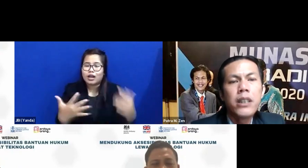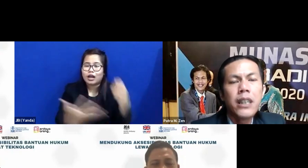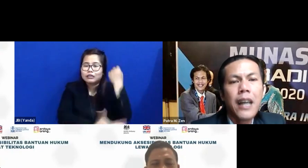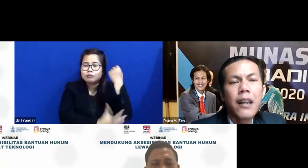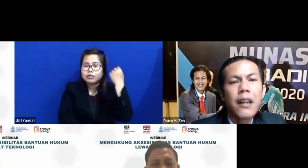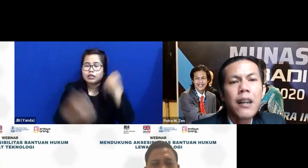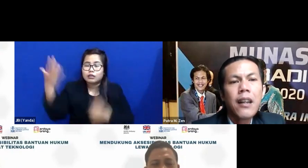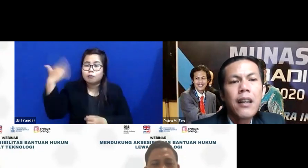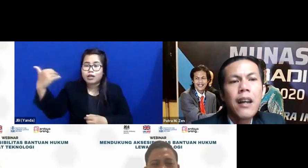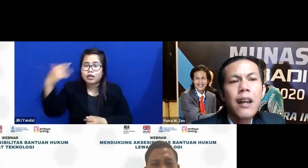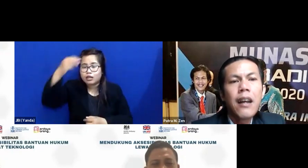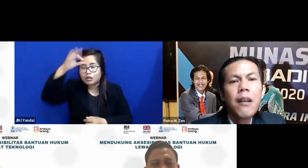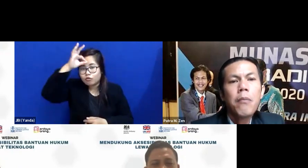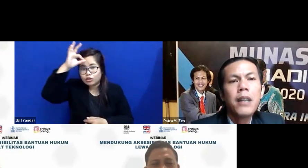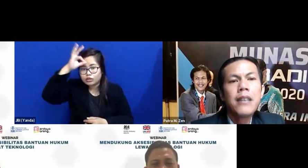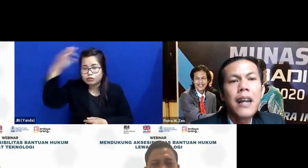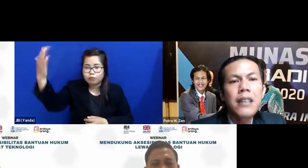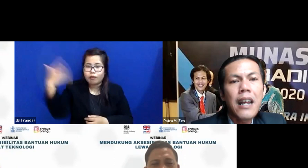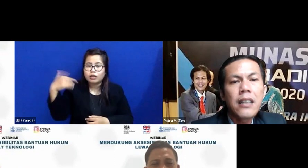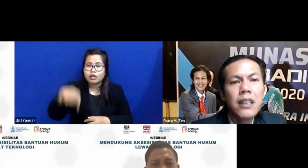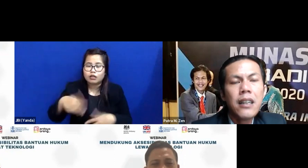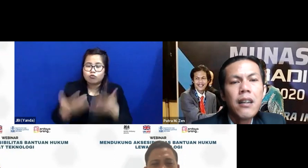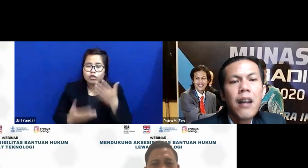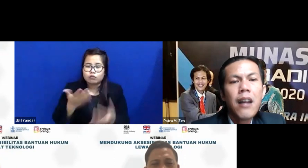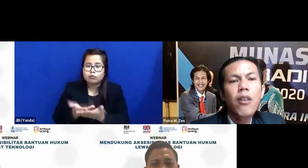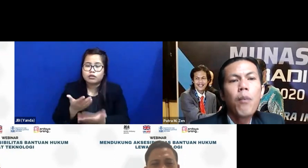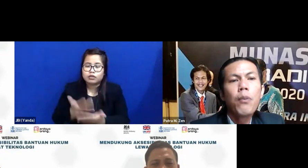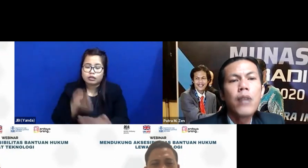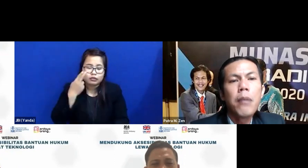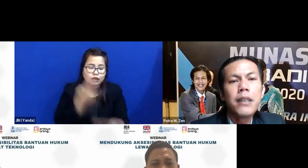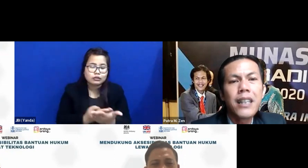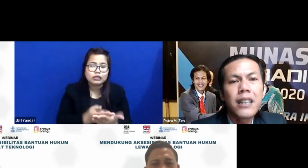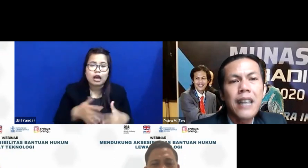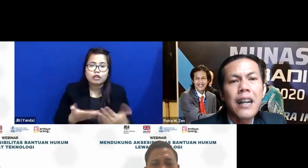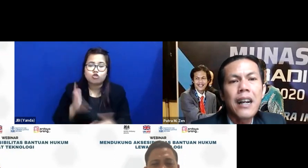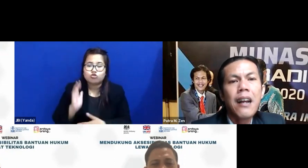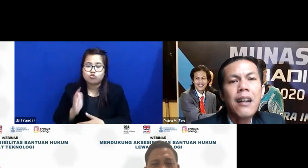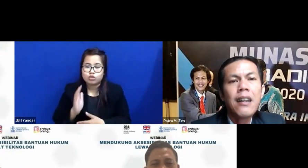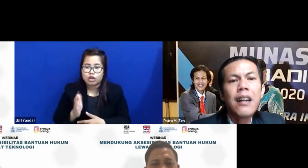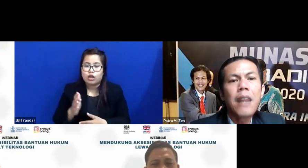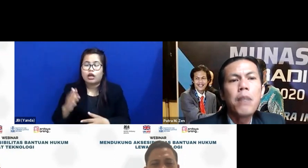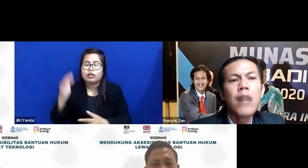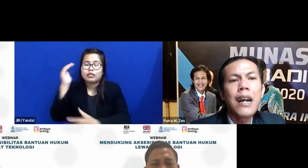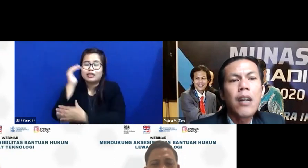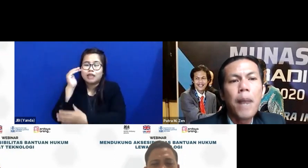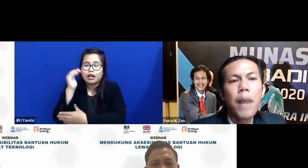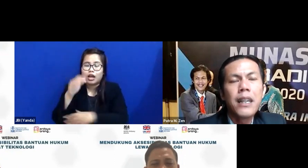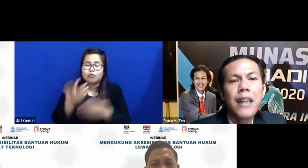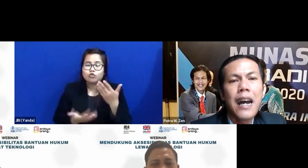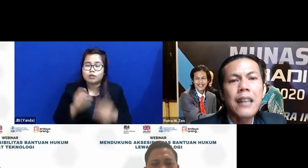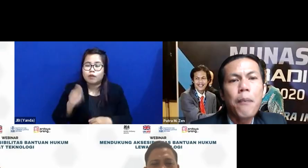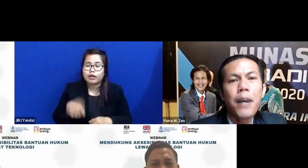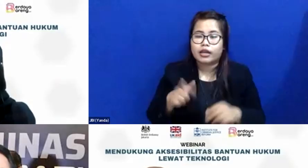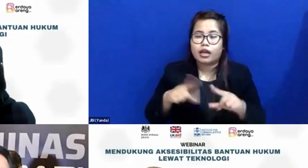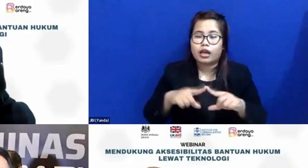kepolisian ya menjadi saksi ataupun sudah menjadi tersangka dengan menggunakan lawab ini